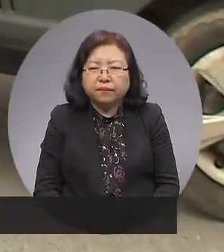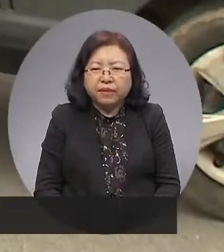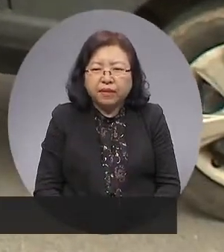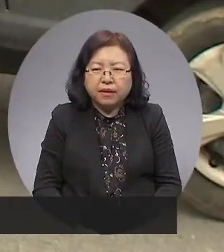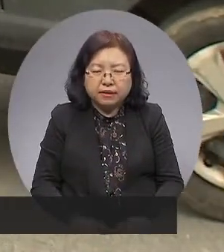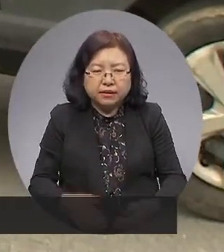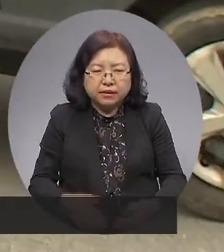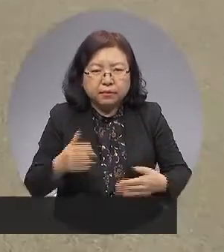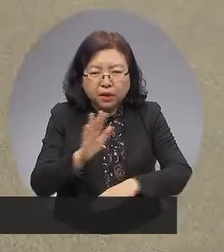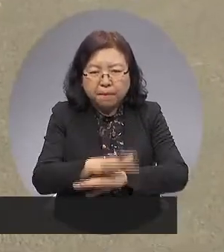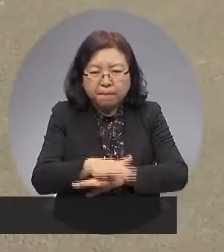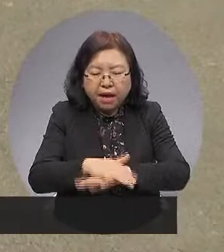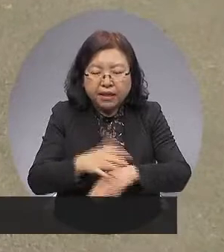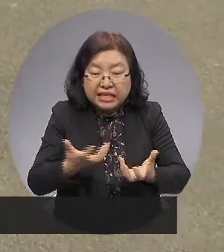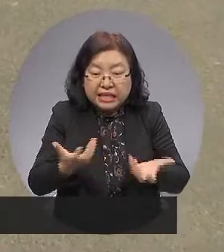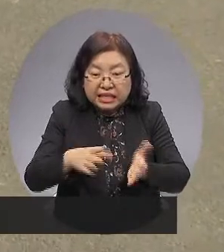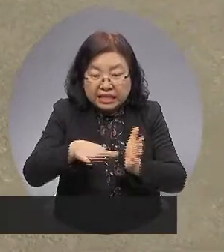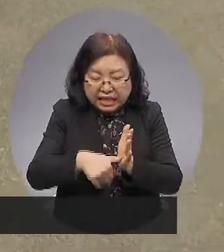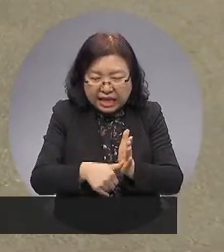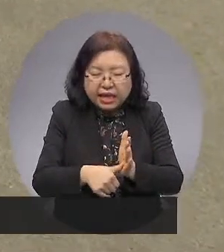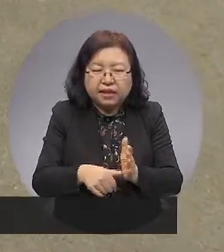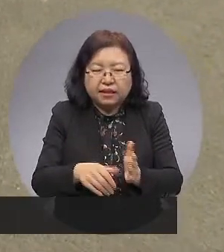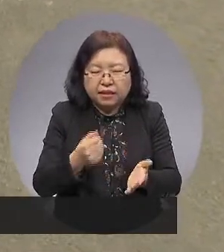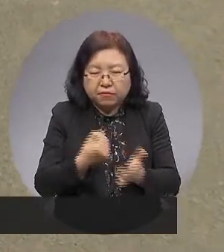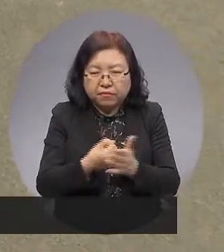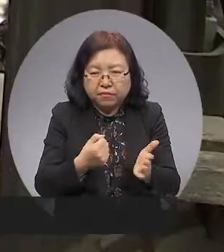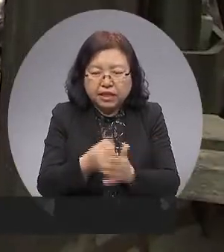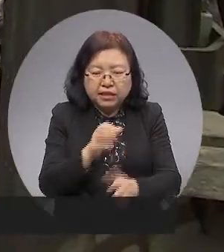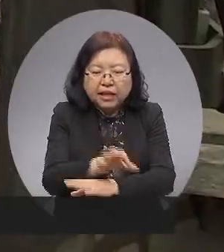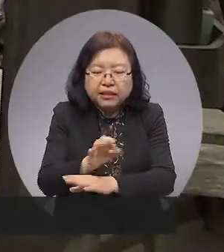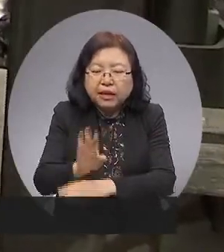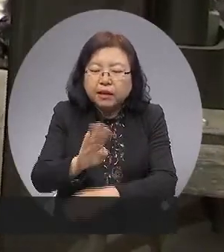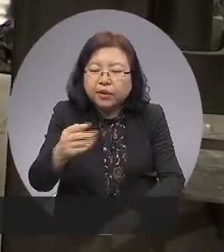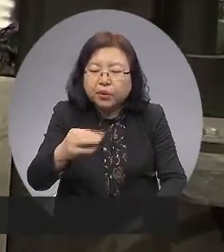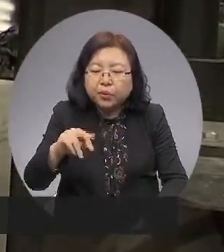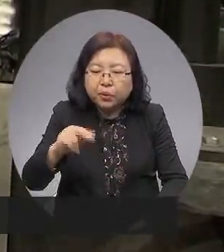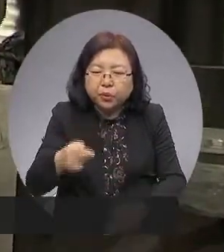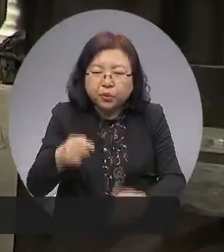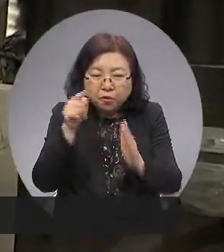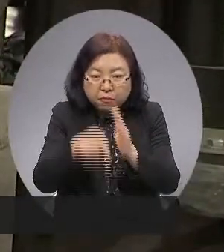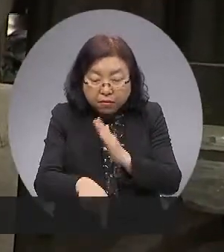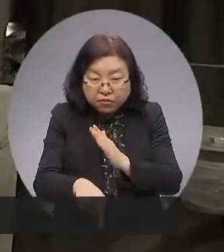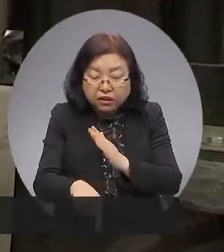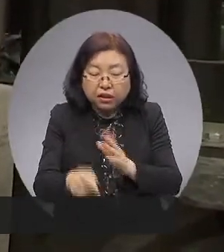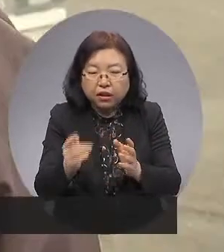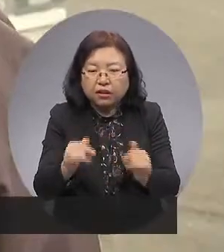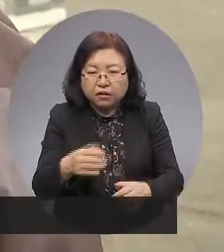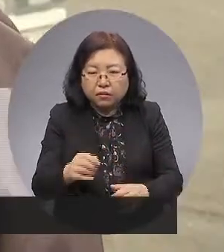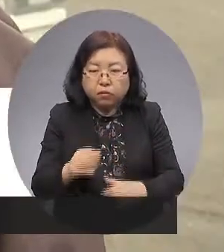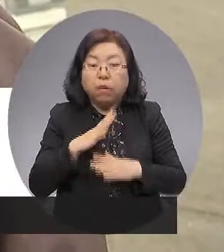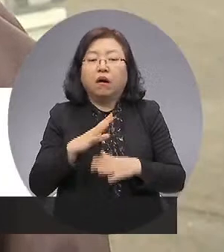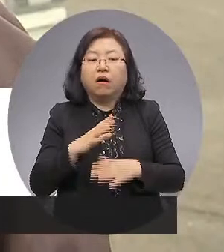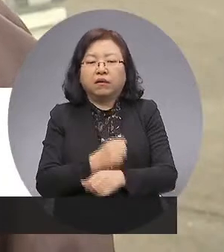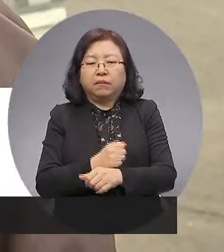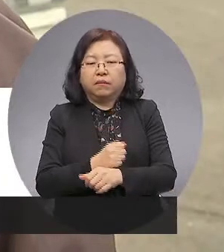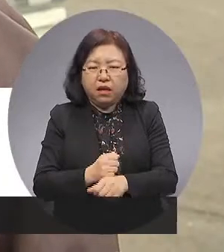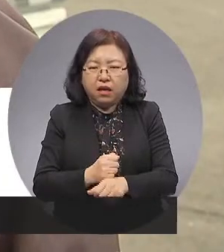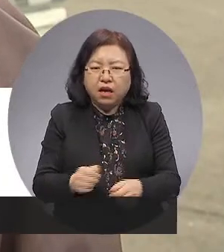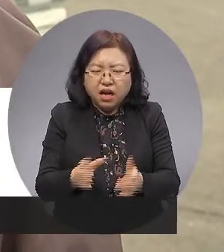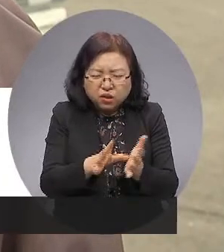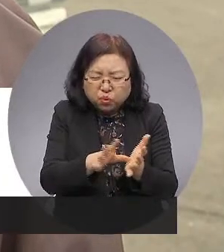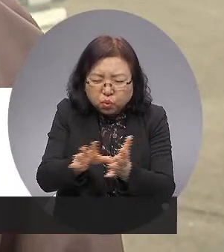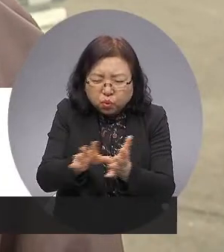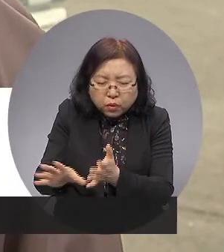농번기를 앞두고 비료를 사기 위해 농협 창고를 찾은 농민들 역시 놀라고 있습니다. 기름값도 오르지 뭐 모든 농자재값이